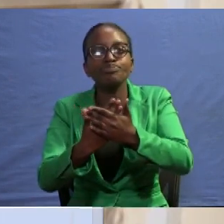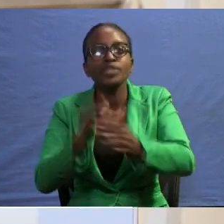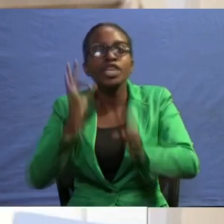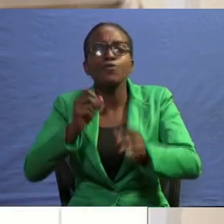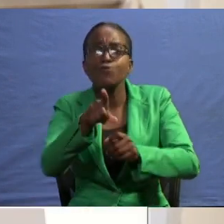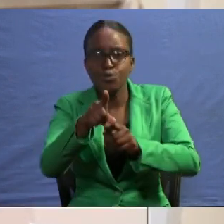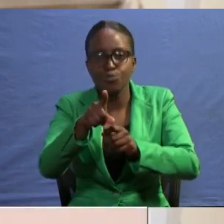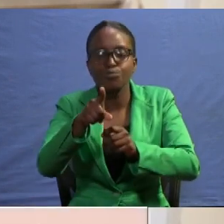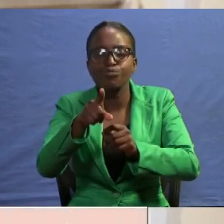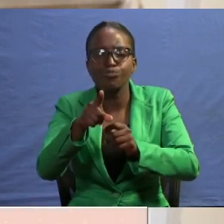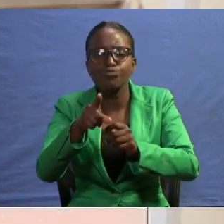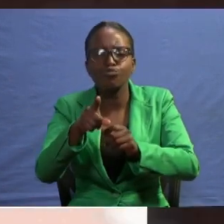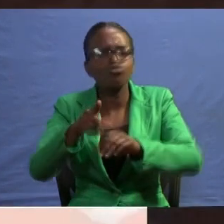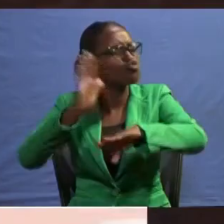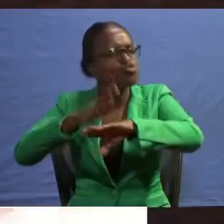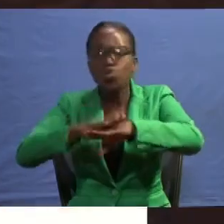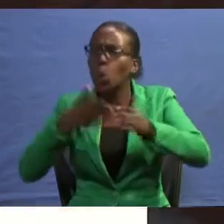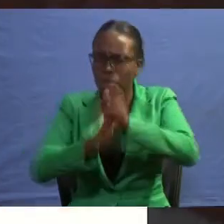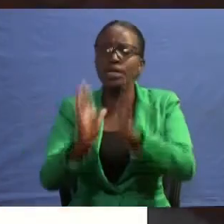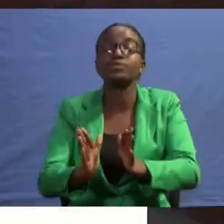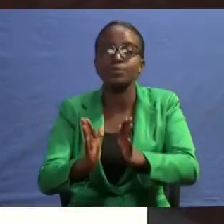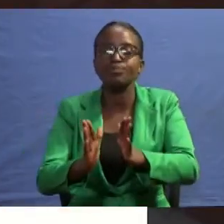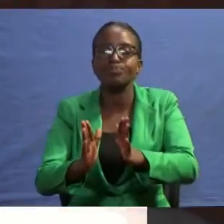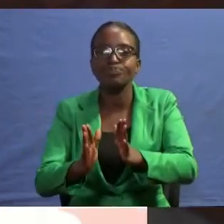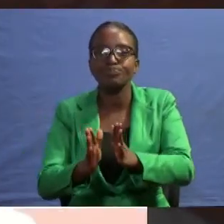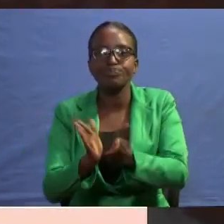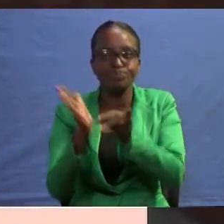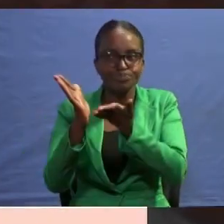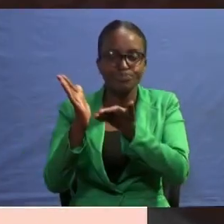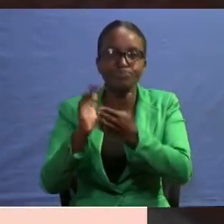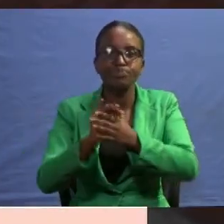is a good leader. Doris Chalo, Runinga ya KU.